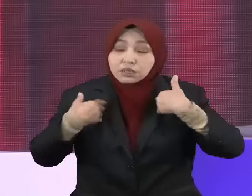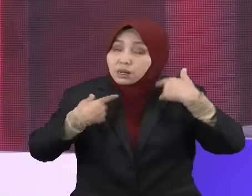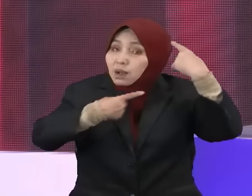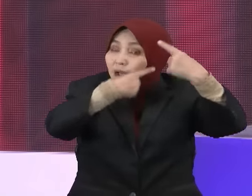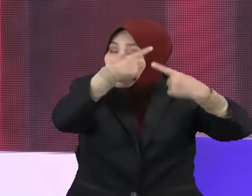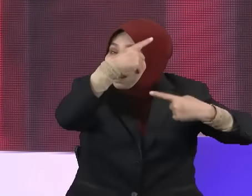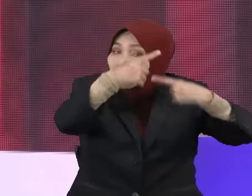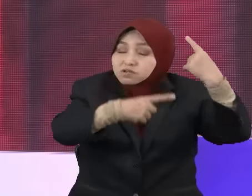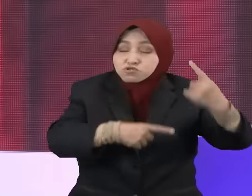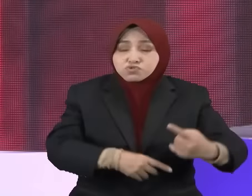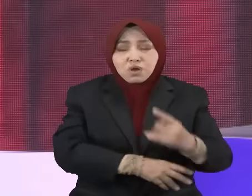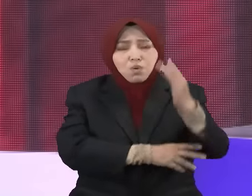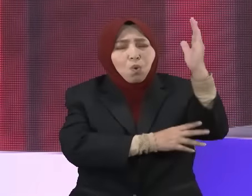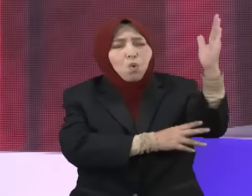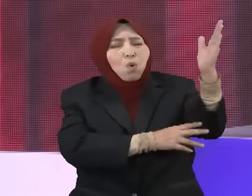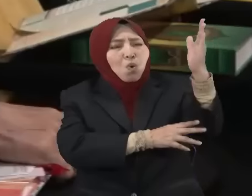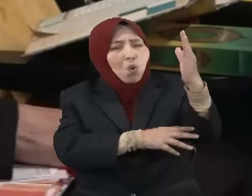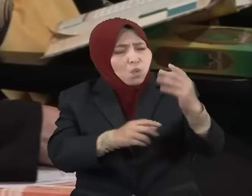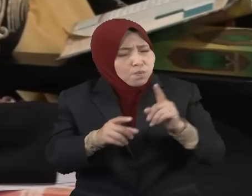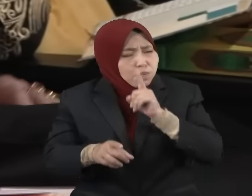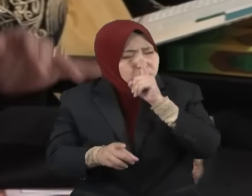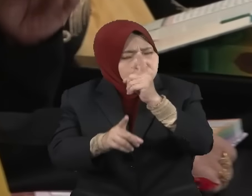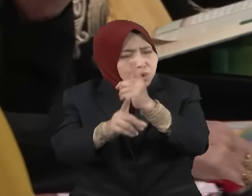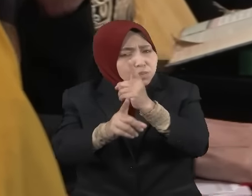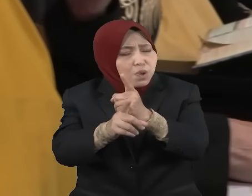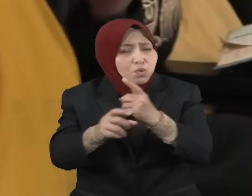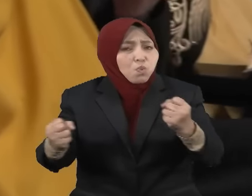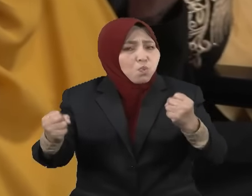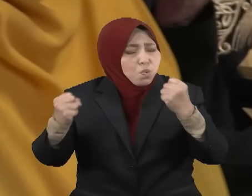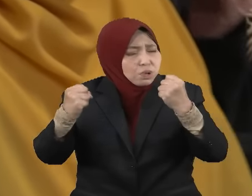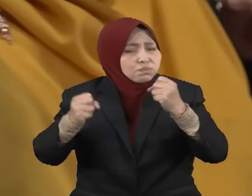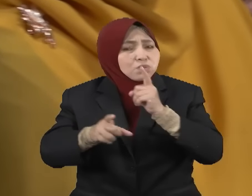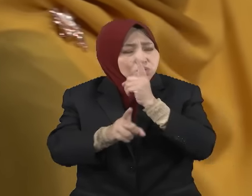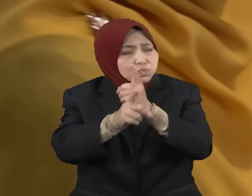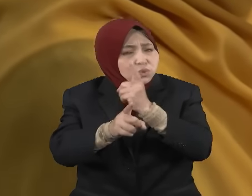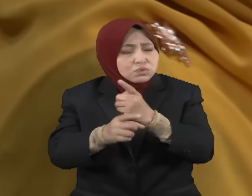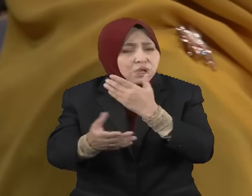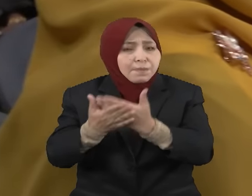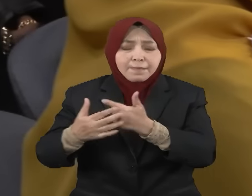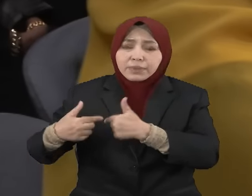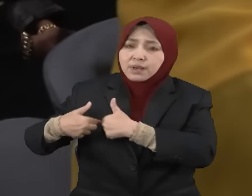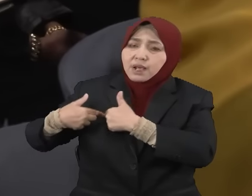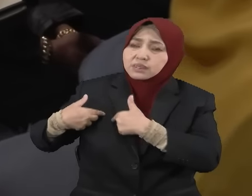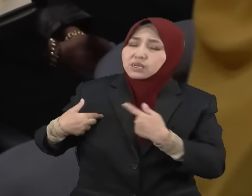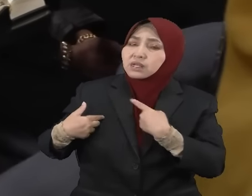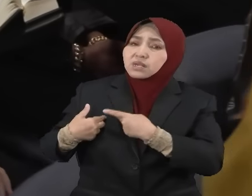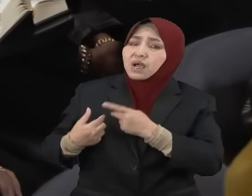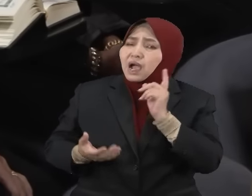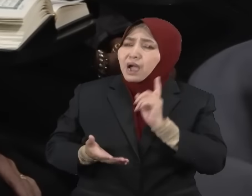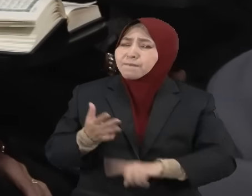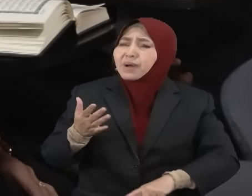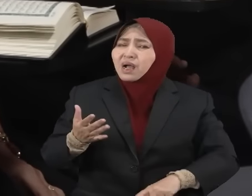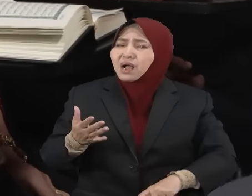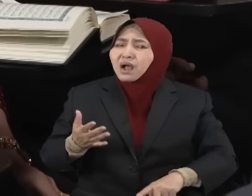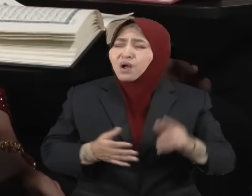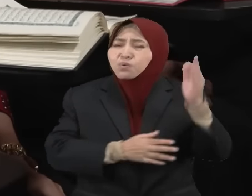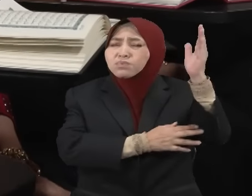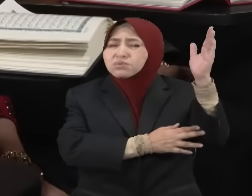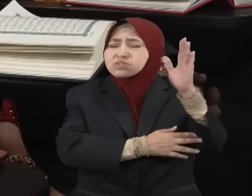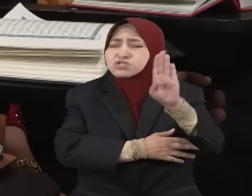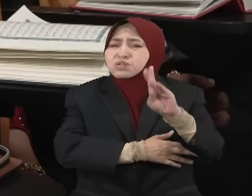alasan, hujah yang benar-benar kuat, yang benar-benar sampai kepada hati kita. Dan apakah hujjatul baligha ini? Sudah